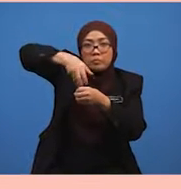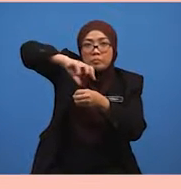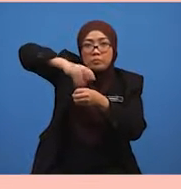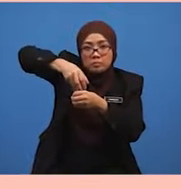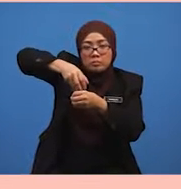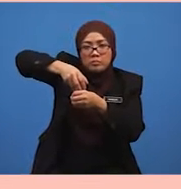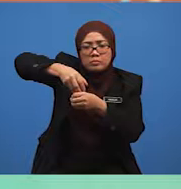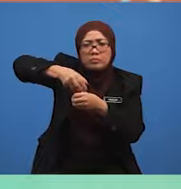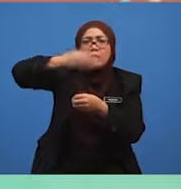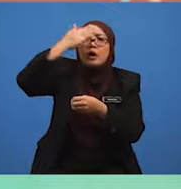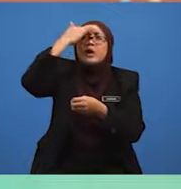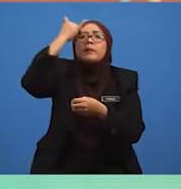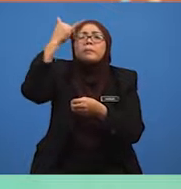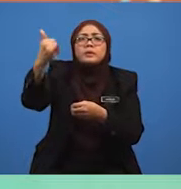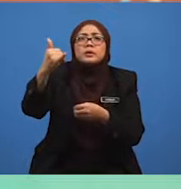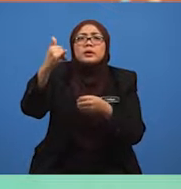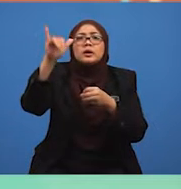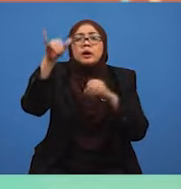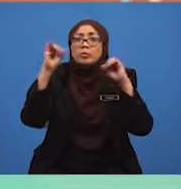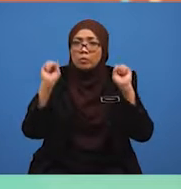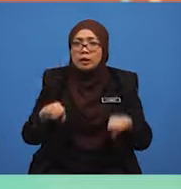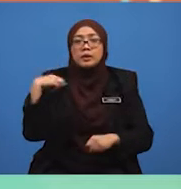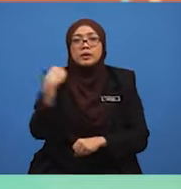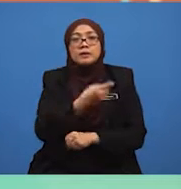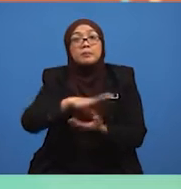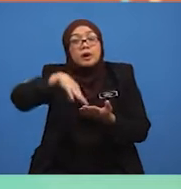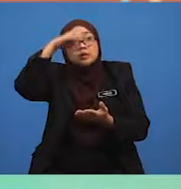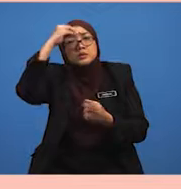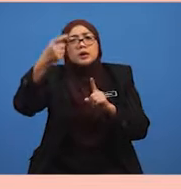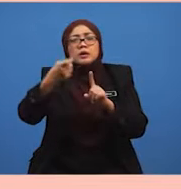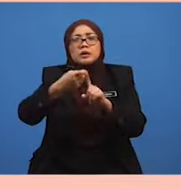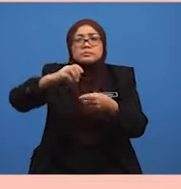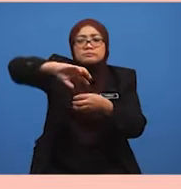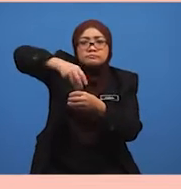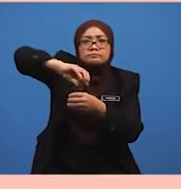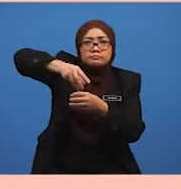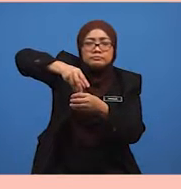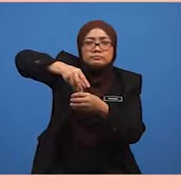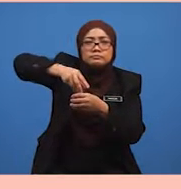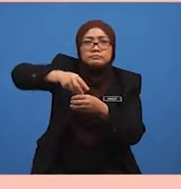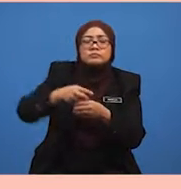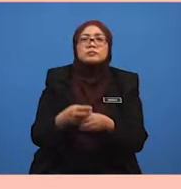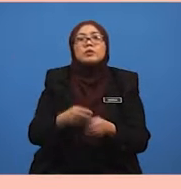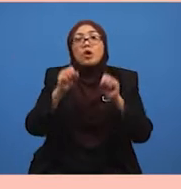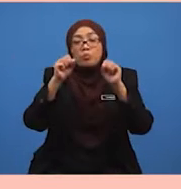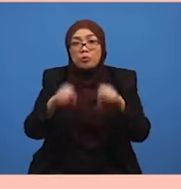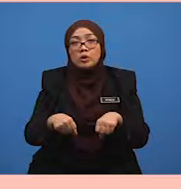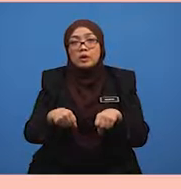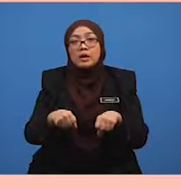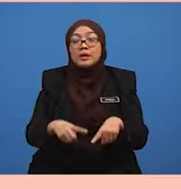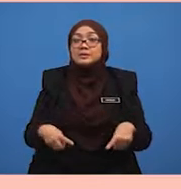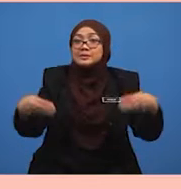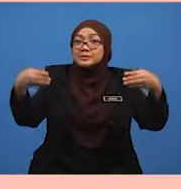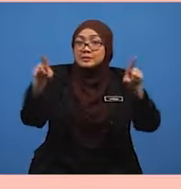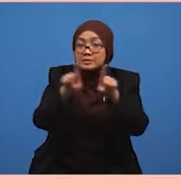sini? Skru berfungsi untuk menyatukan atau mengetatkan dua bahagian